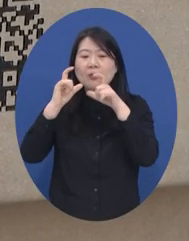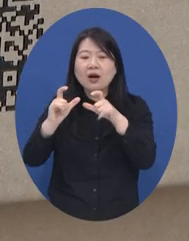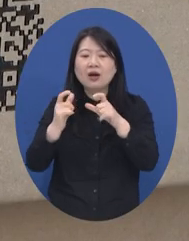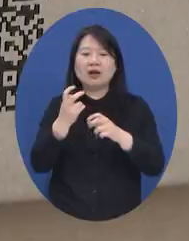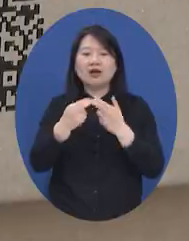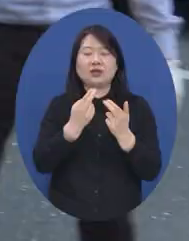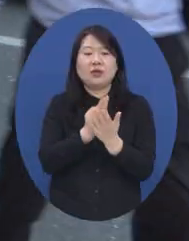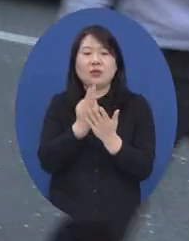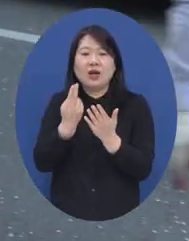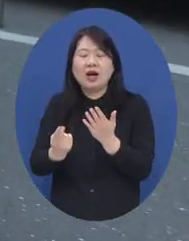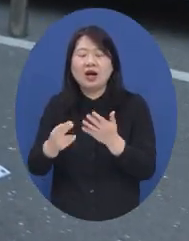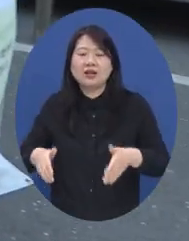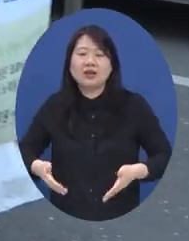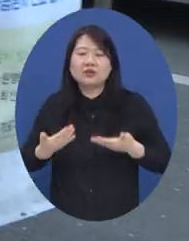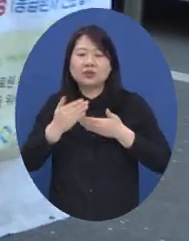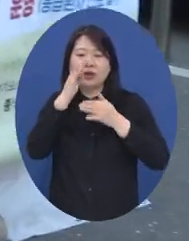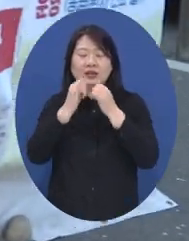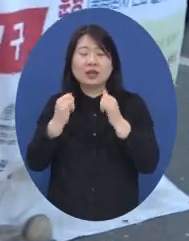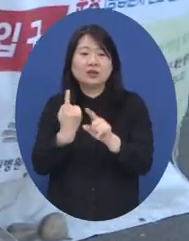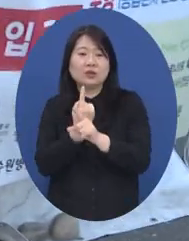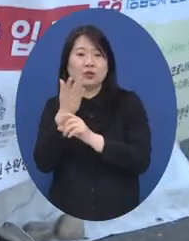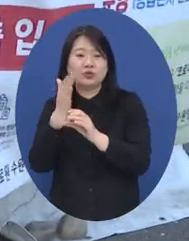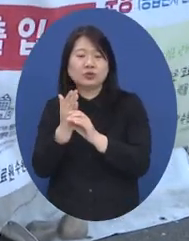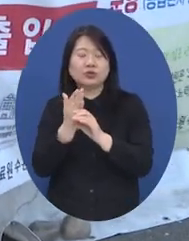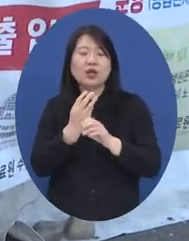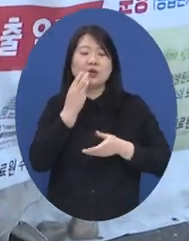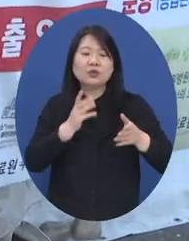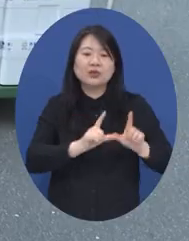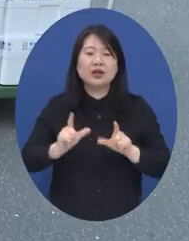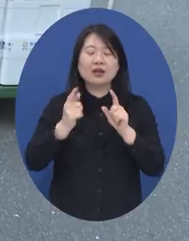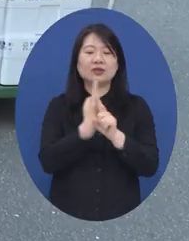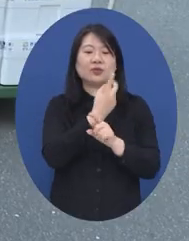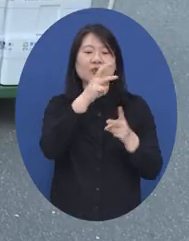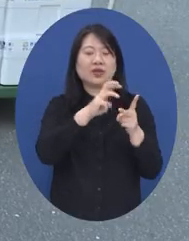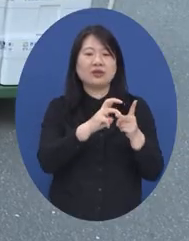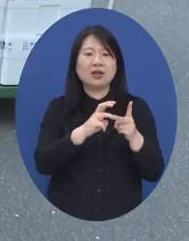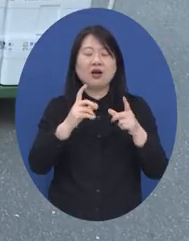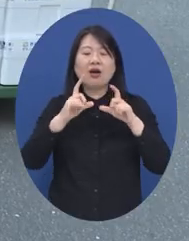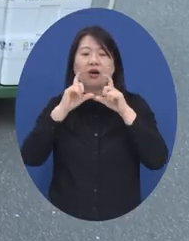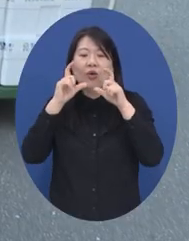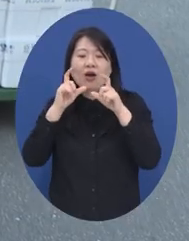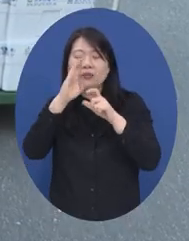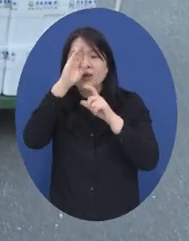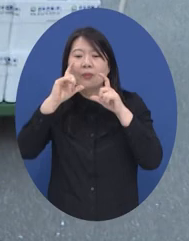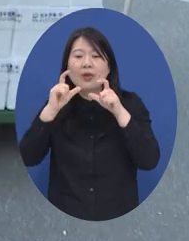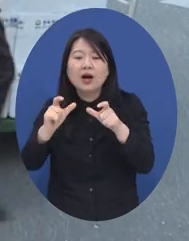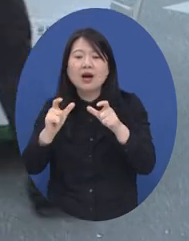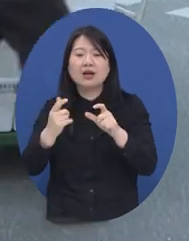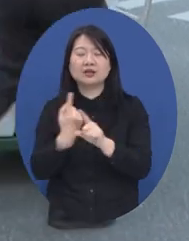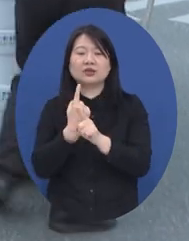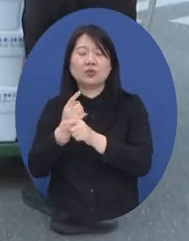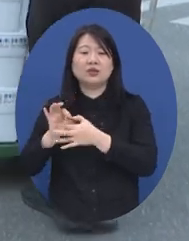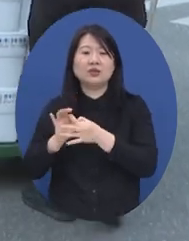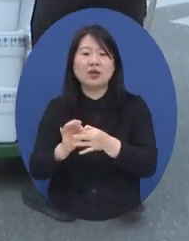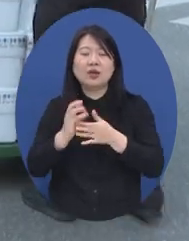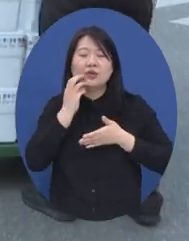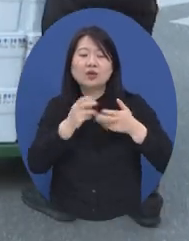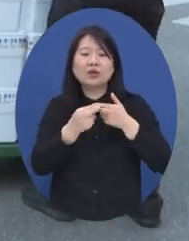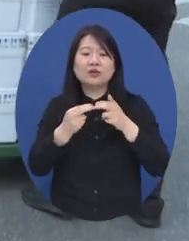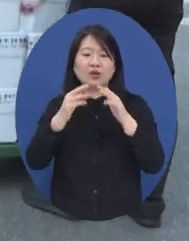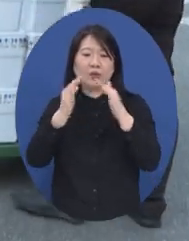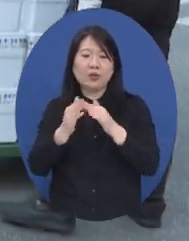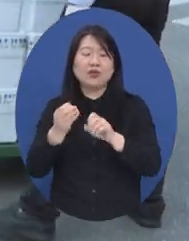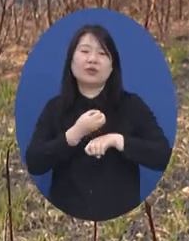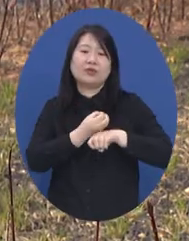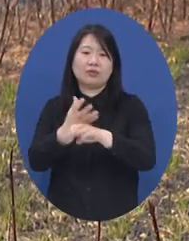앞둔 경증 환자를 치료하는 경기도 생활치료센터와 확진자 치료가 한창인 경기도 의료원 등에